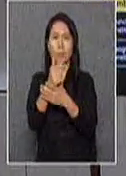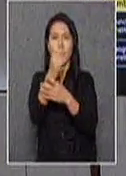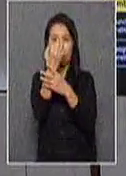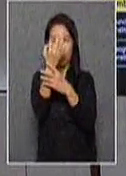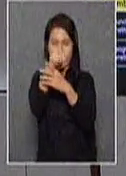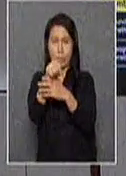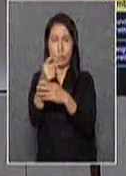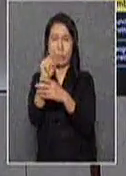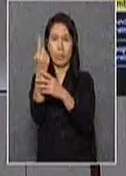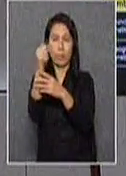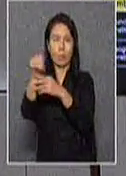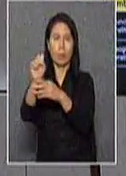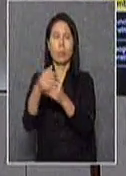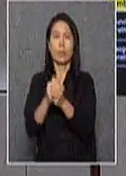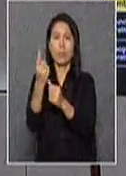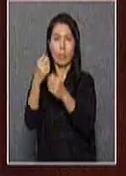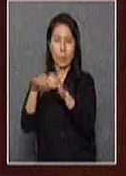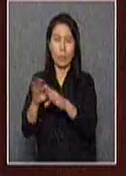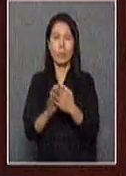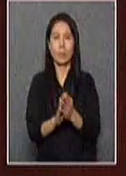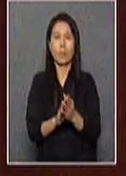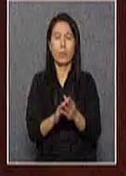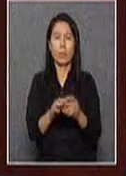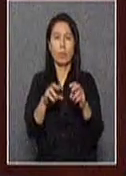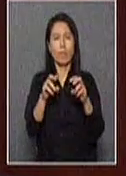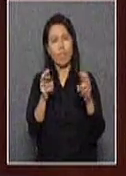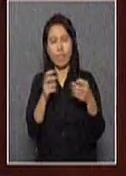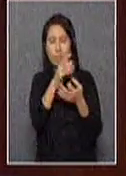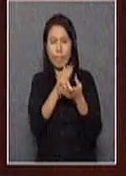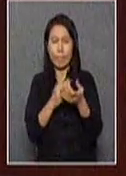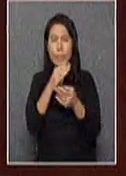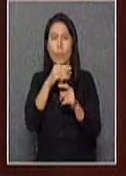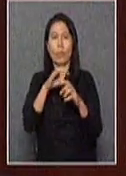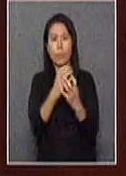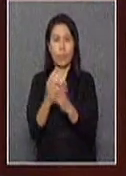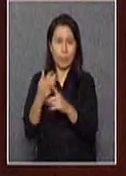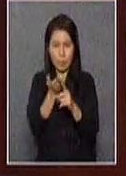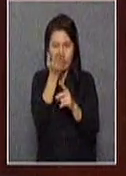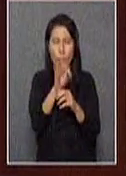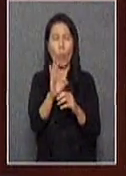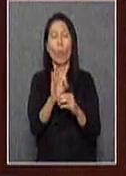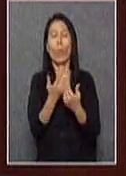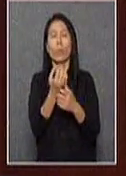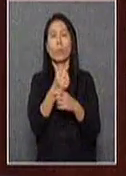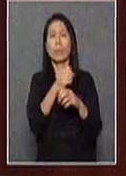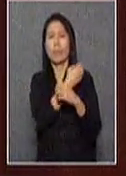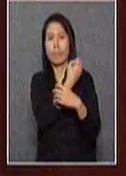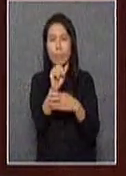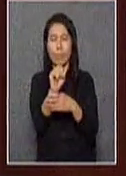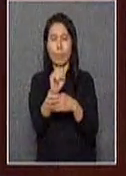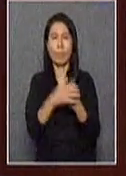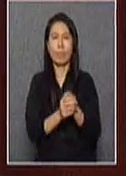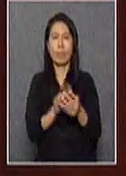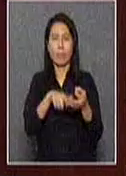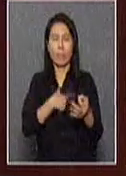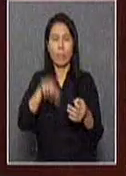成，11位反對，1位棄權。議題未獲得兩部分在席委員分別以過半數贊成，我宣布修正案被否決。梁國雄議